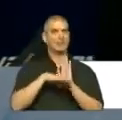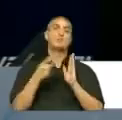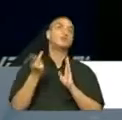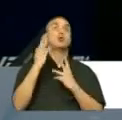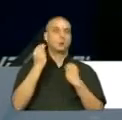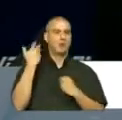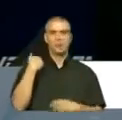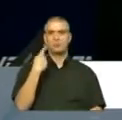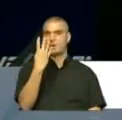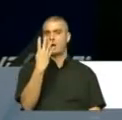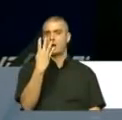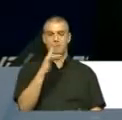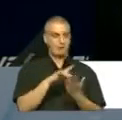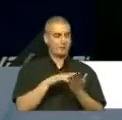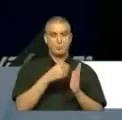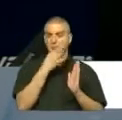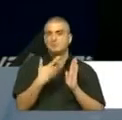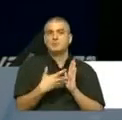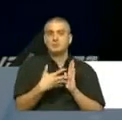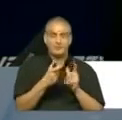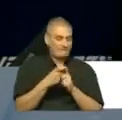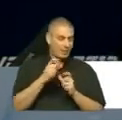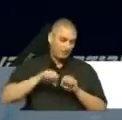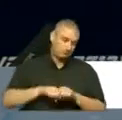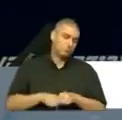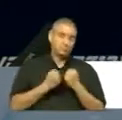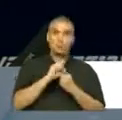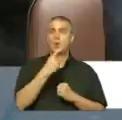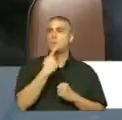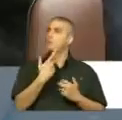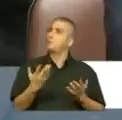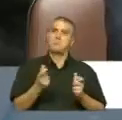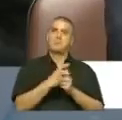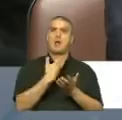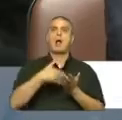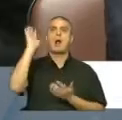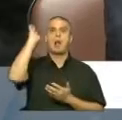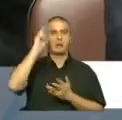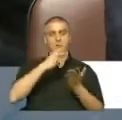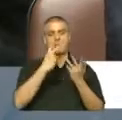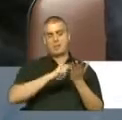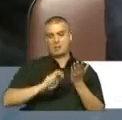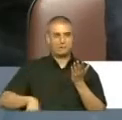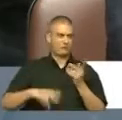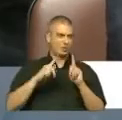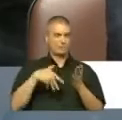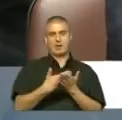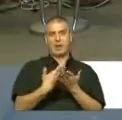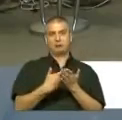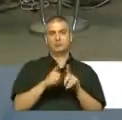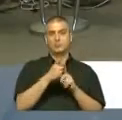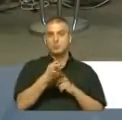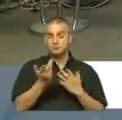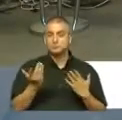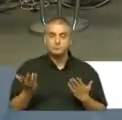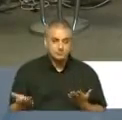ארבעה מנדטים בסקרים, והמפלגה הייתה מרוסקת, וכולם אמרו לי, אין לך מפלגה, תפרשי, כל מיני עצות כאלה.